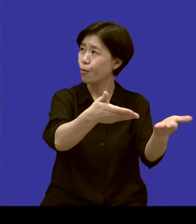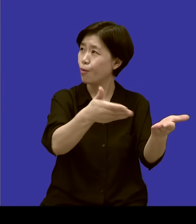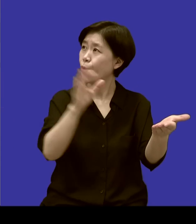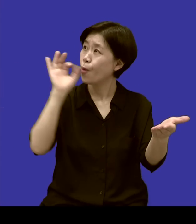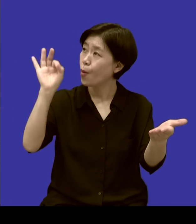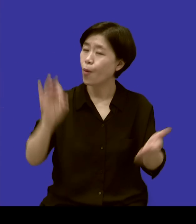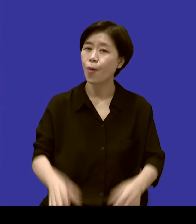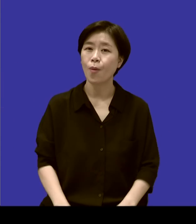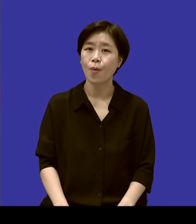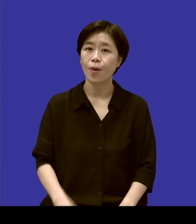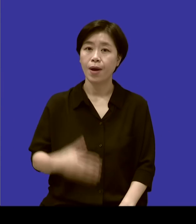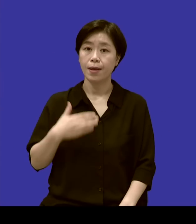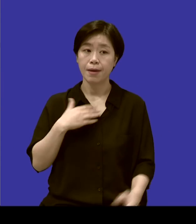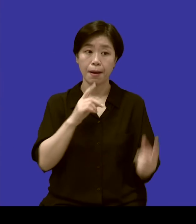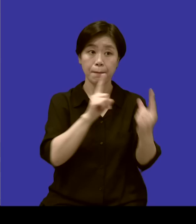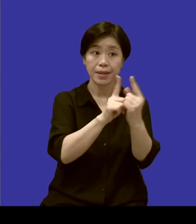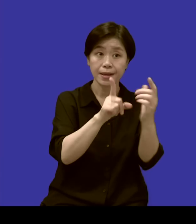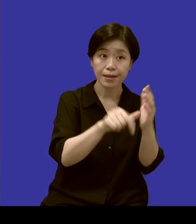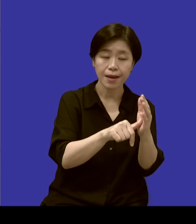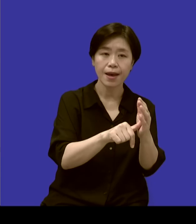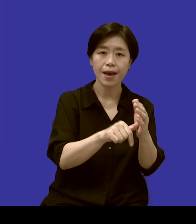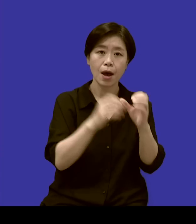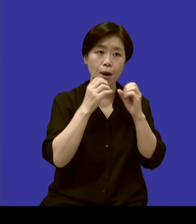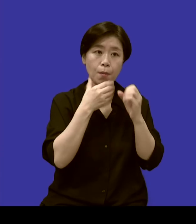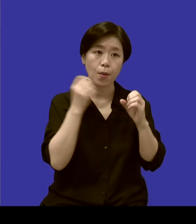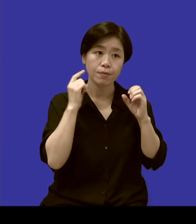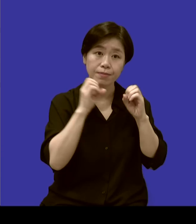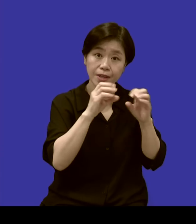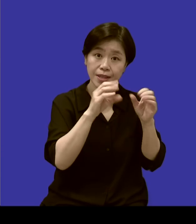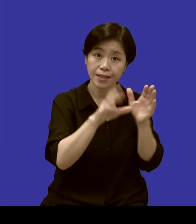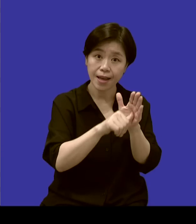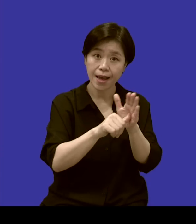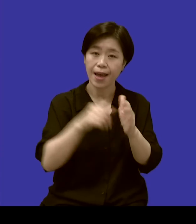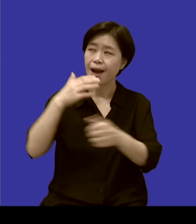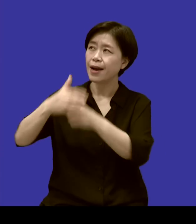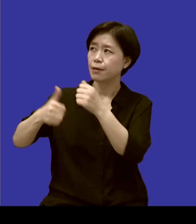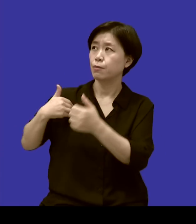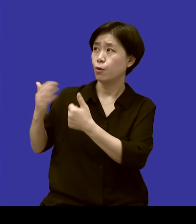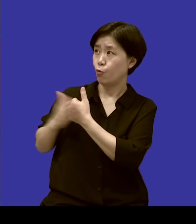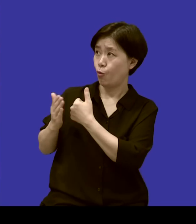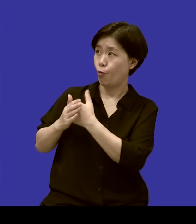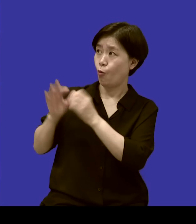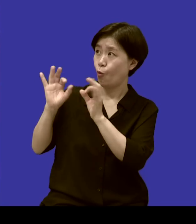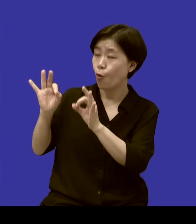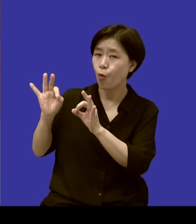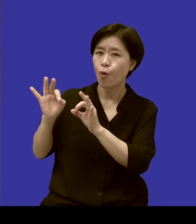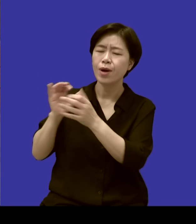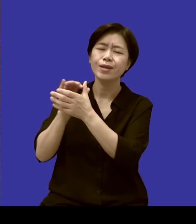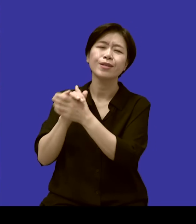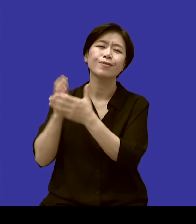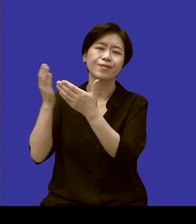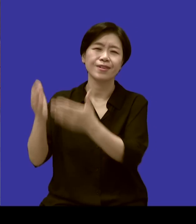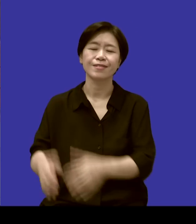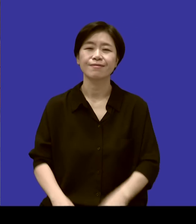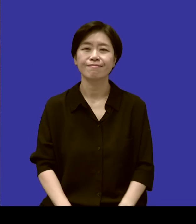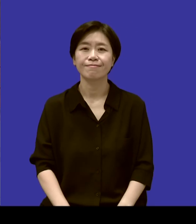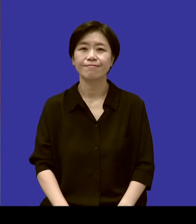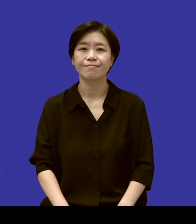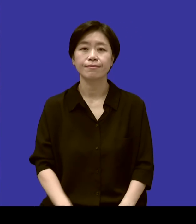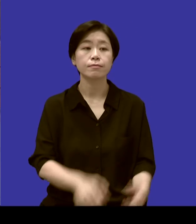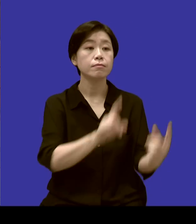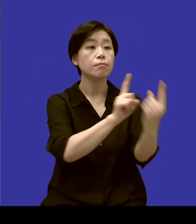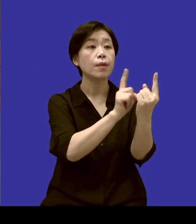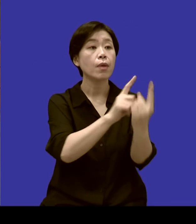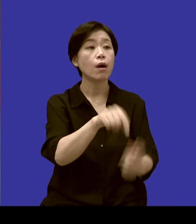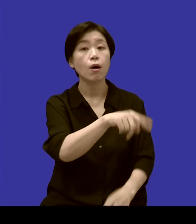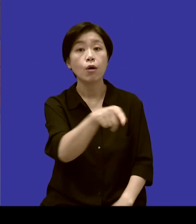일들에 하나님이 개입하고 계심을 나한테 나타내 주세요. 기도를 예. 그때부터 하기 시작했어요. 그래서 어떤 분들을 만나서 양육을